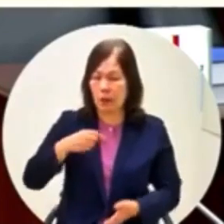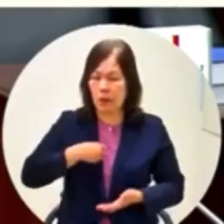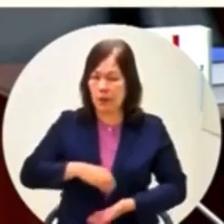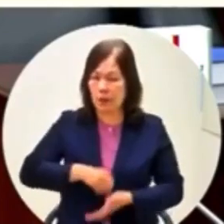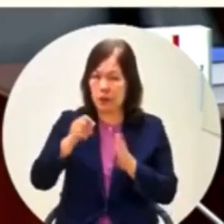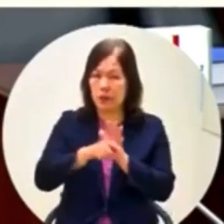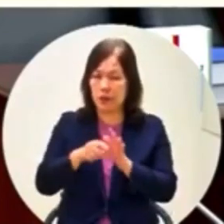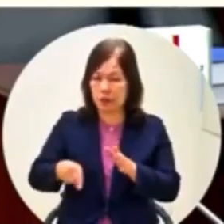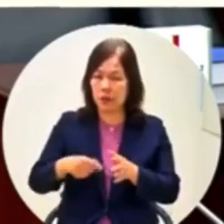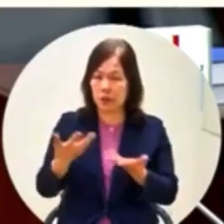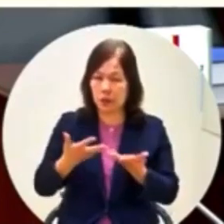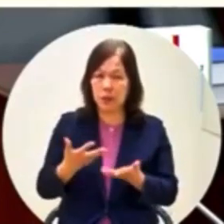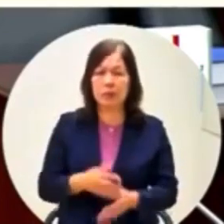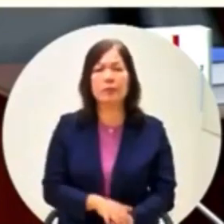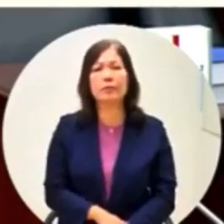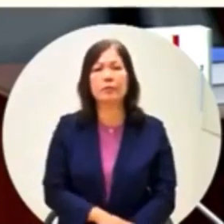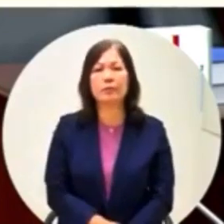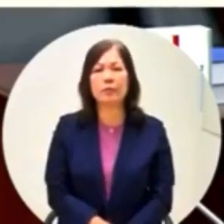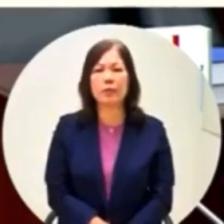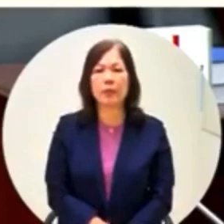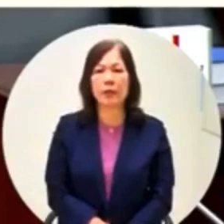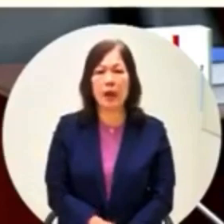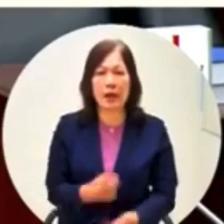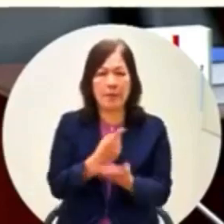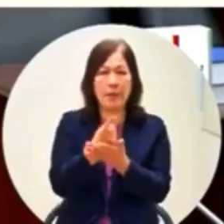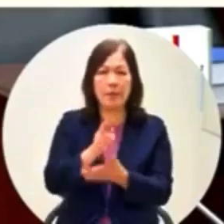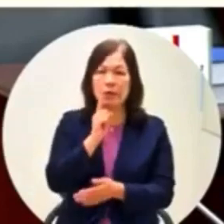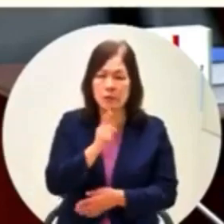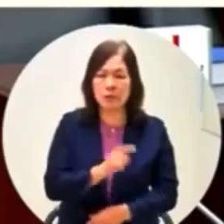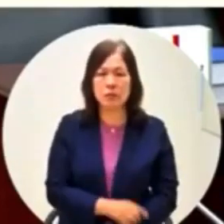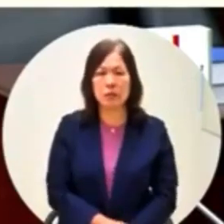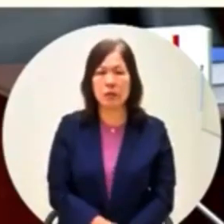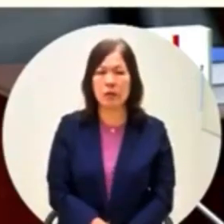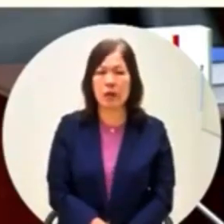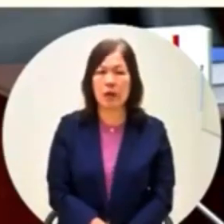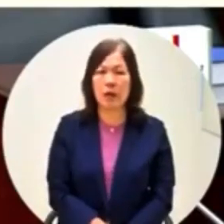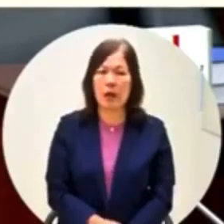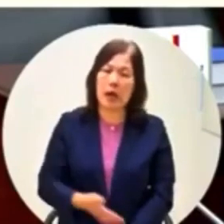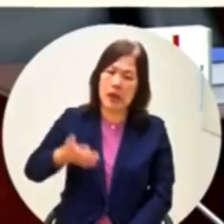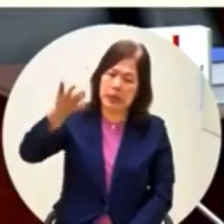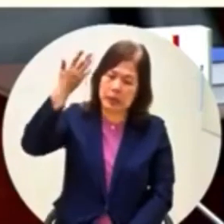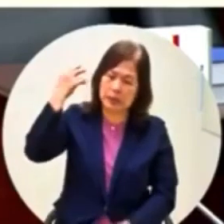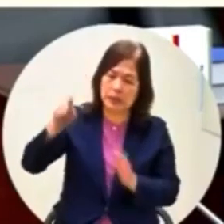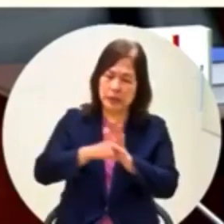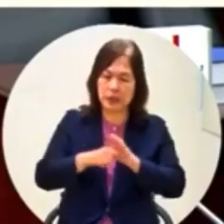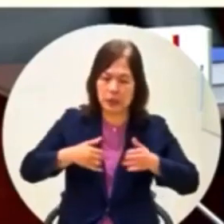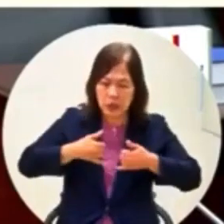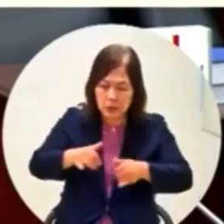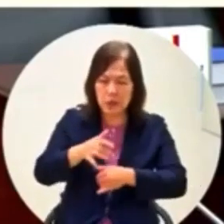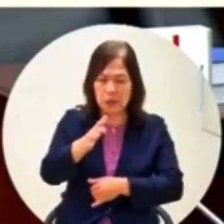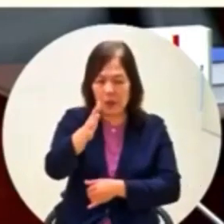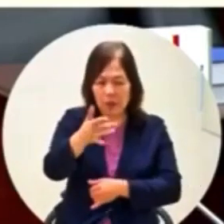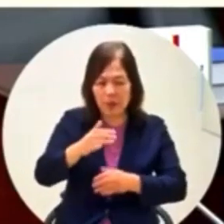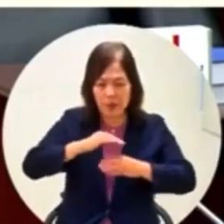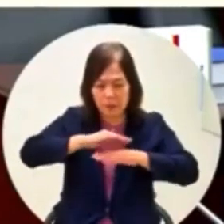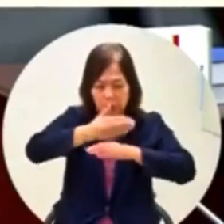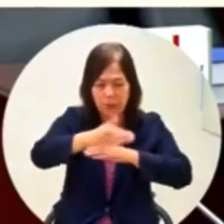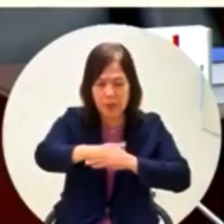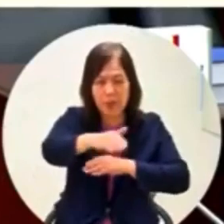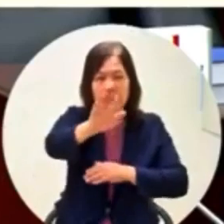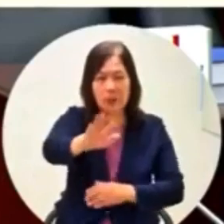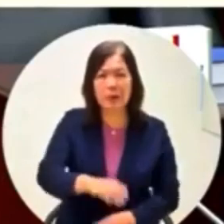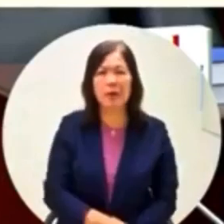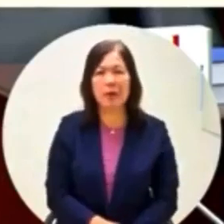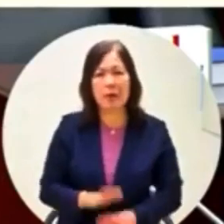案，就是每个人在讲以前路见不平，那现在怎么办？那当